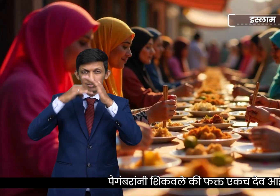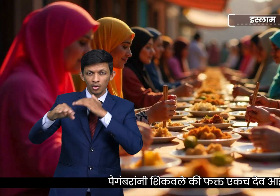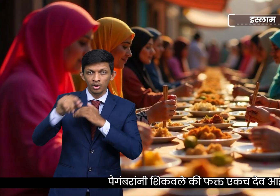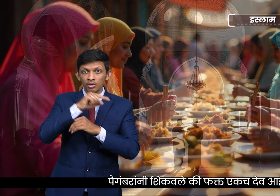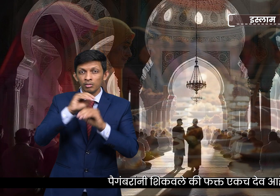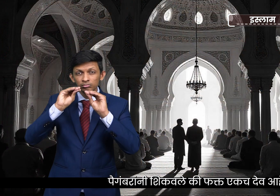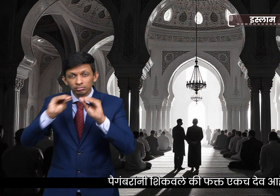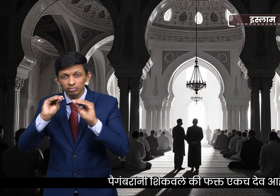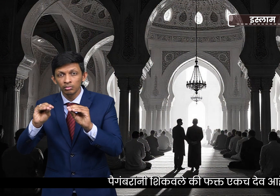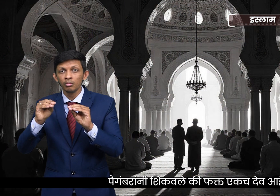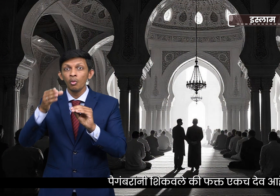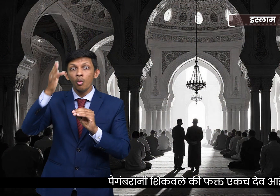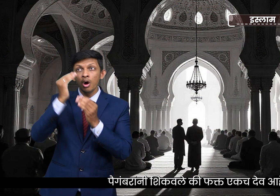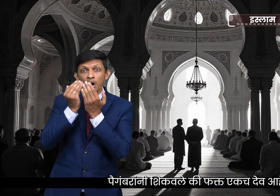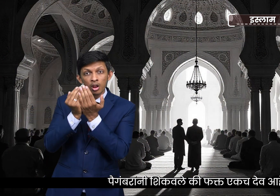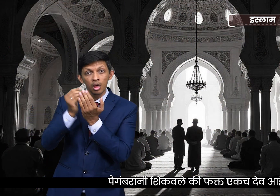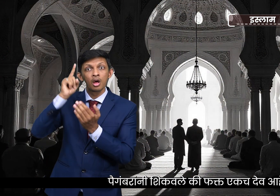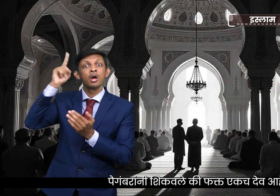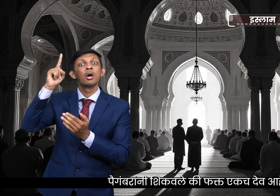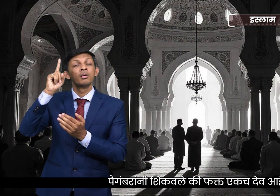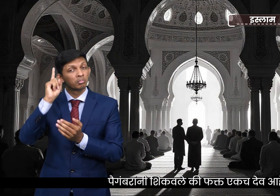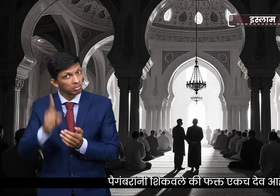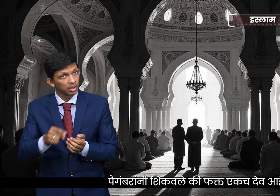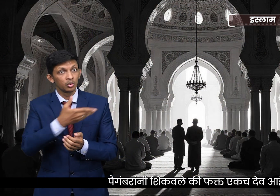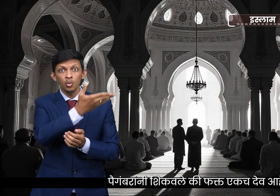पैगंबरांनी शिकवले की फक्त एकच देव आहे.